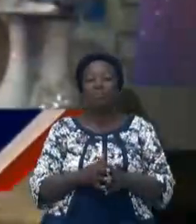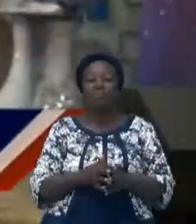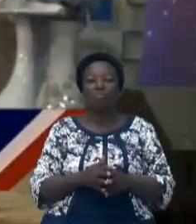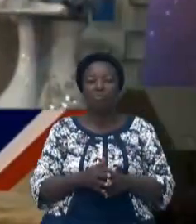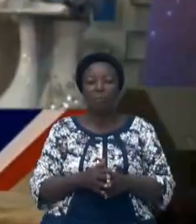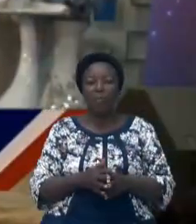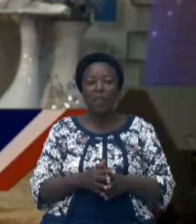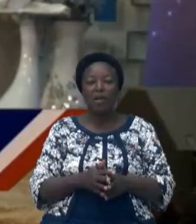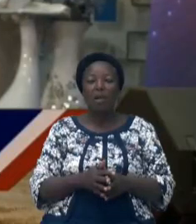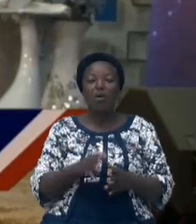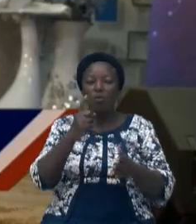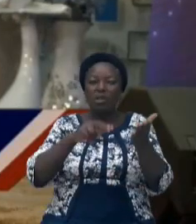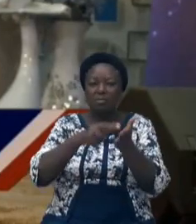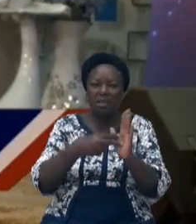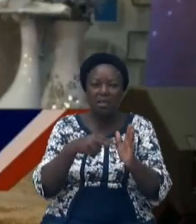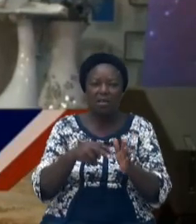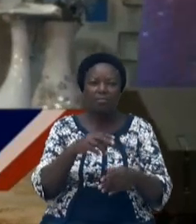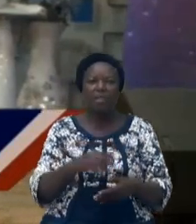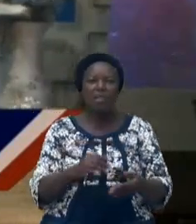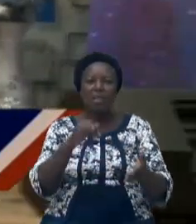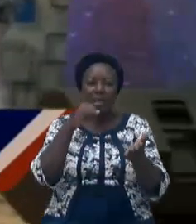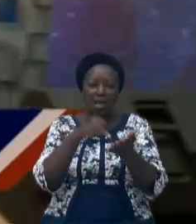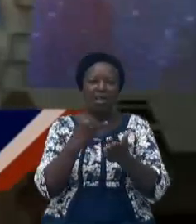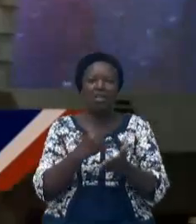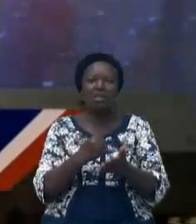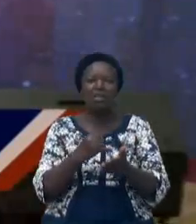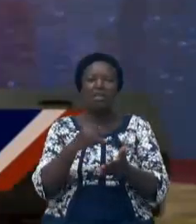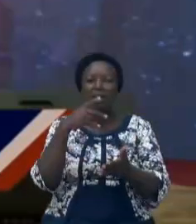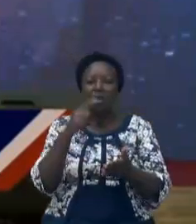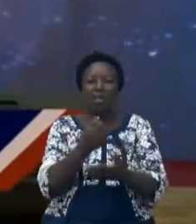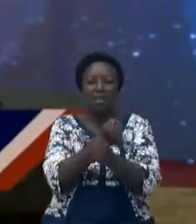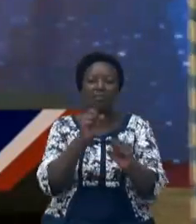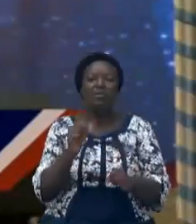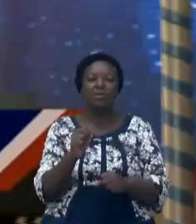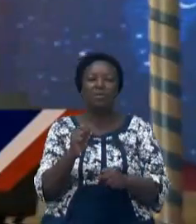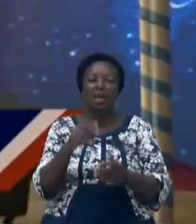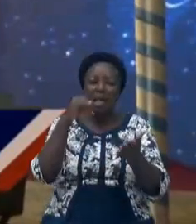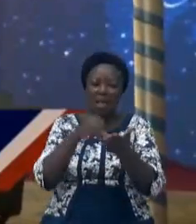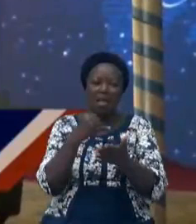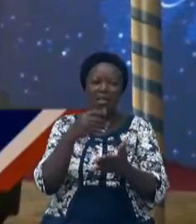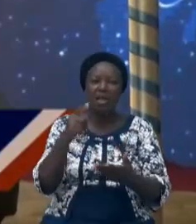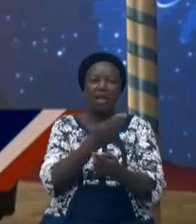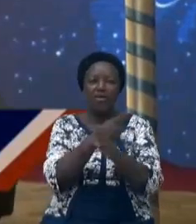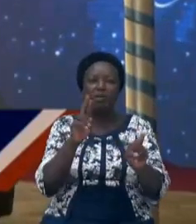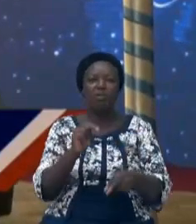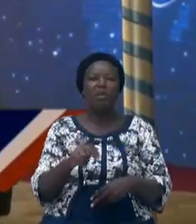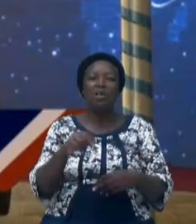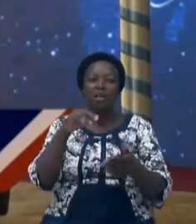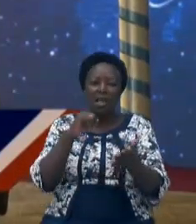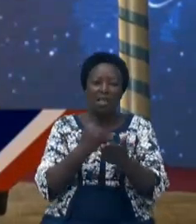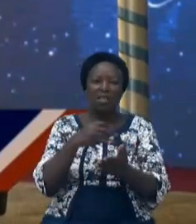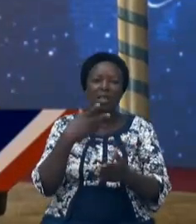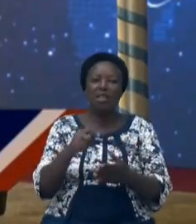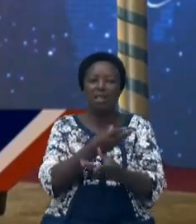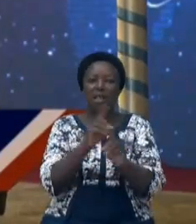accompli qu'est-ce qui vous l'a dit par là la rédemption tout le